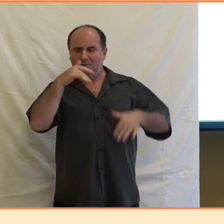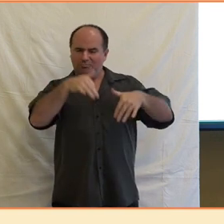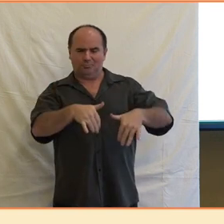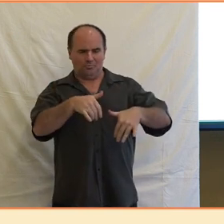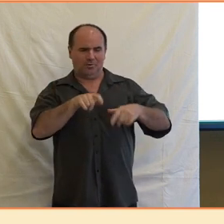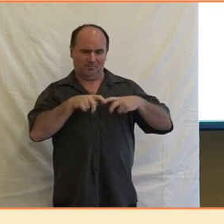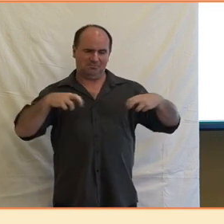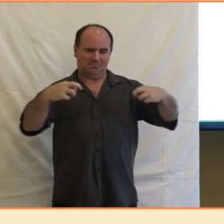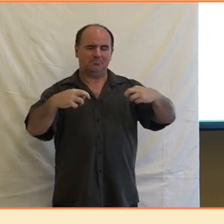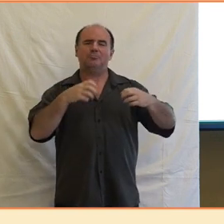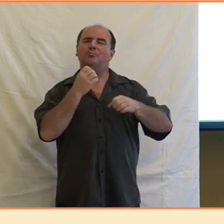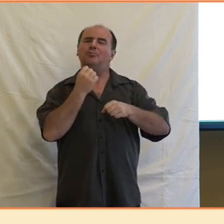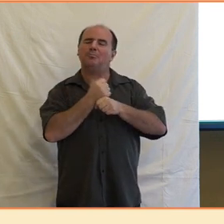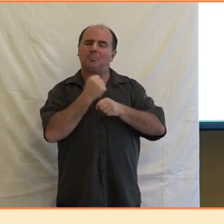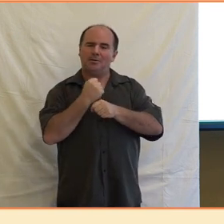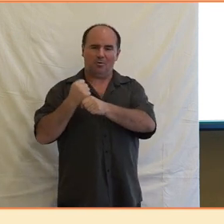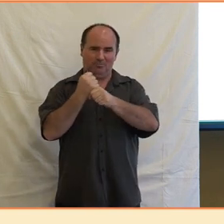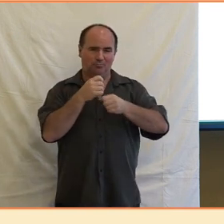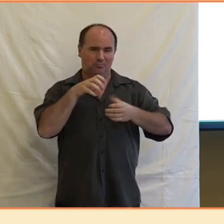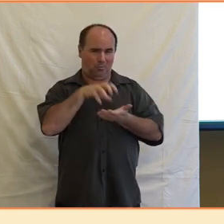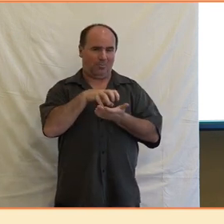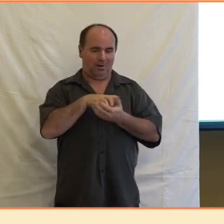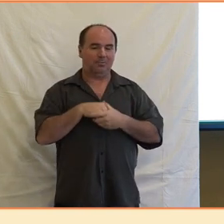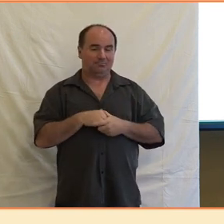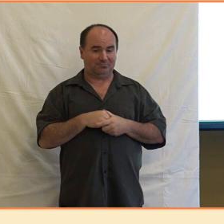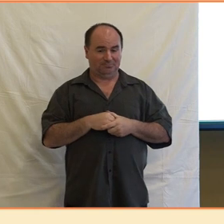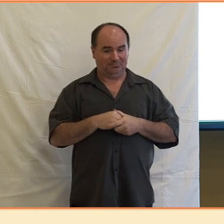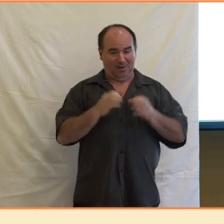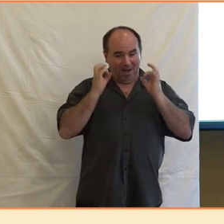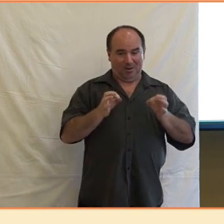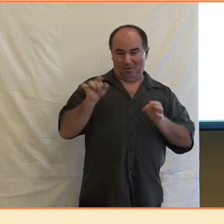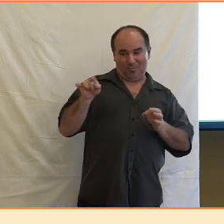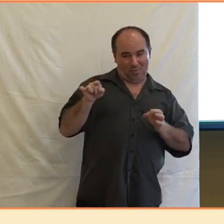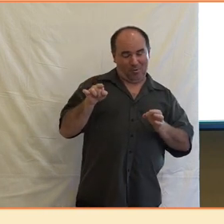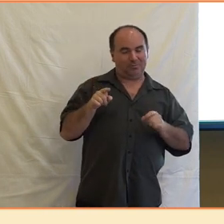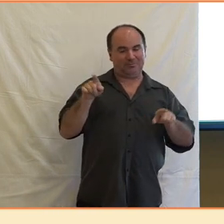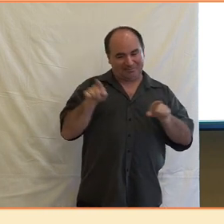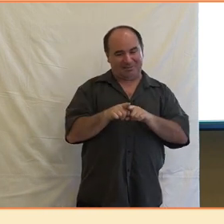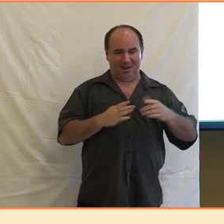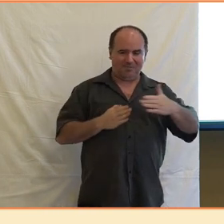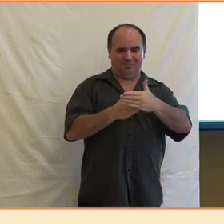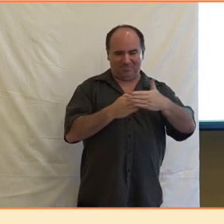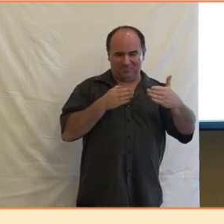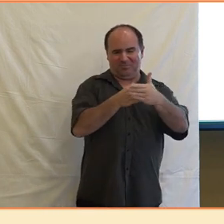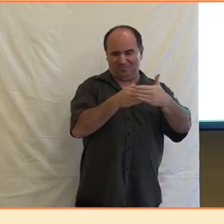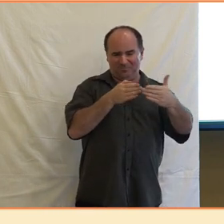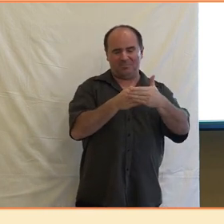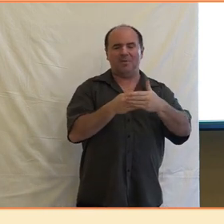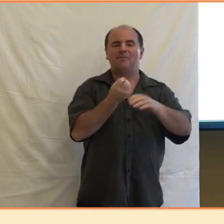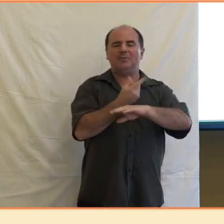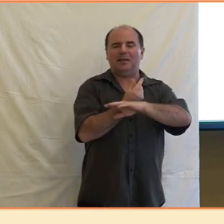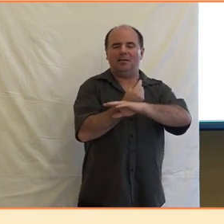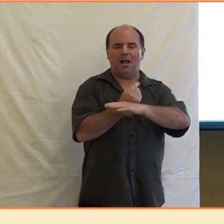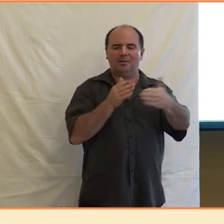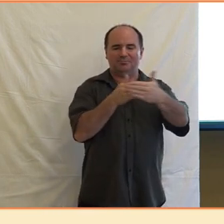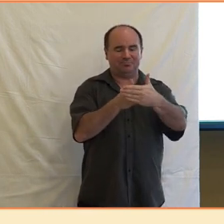který teda zrovna patřil k těm digi vyloučeným, nikoli teda z důvodu toho, že by neměl prostředky nebo že by neuměl